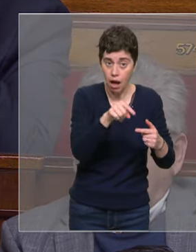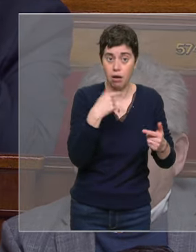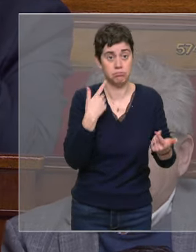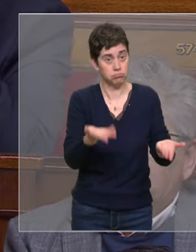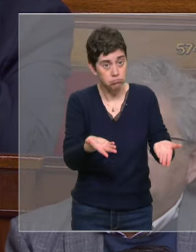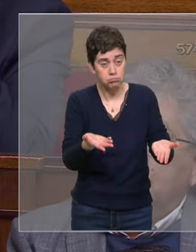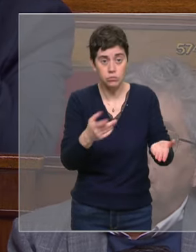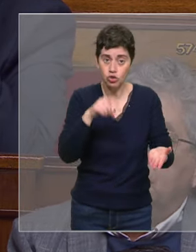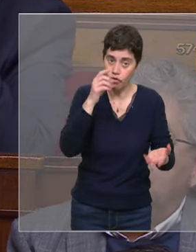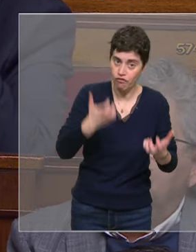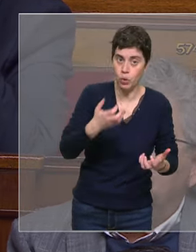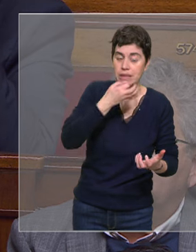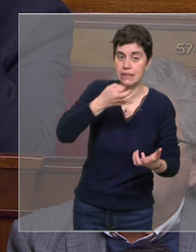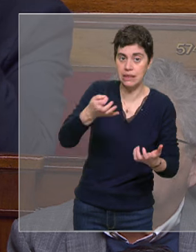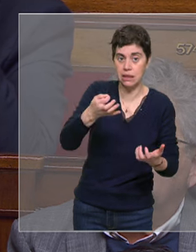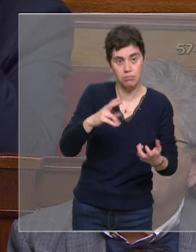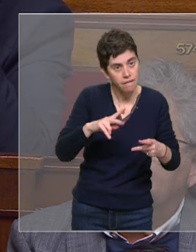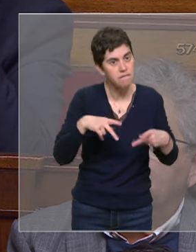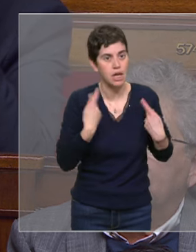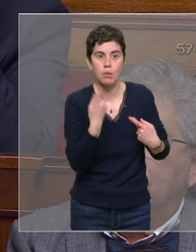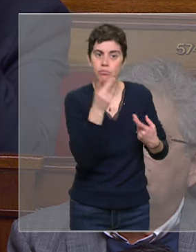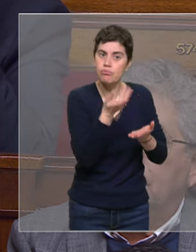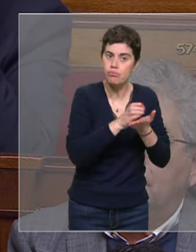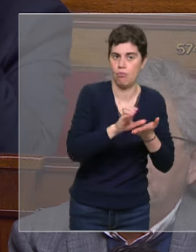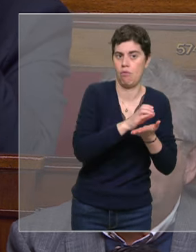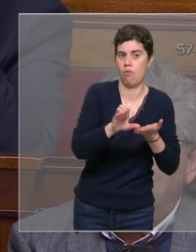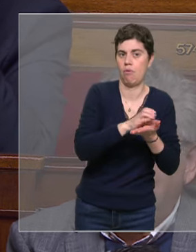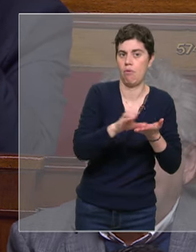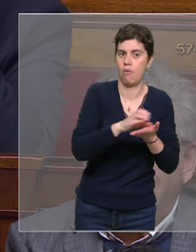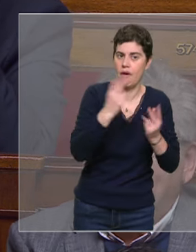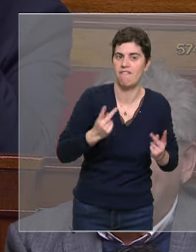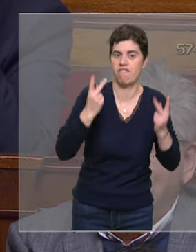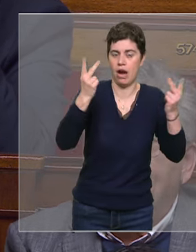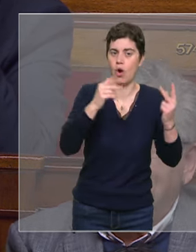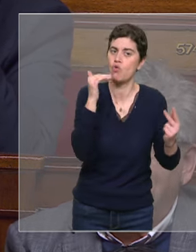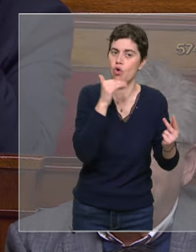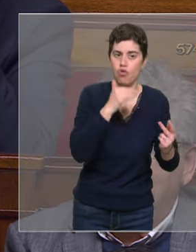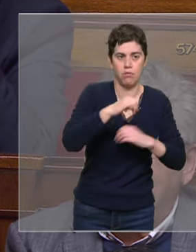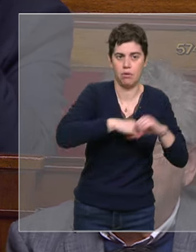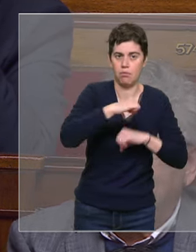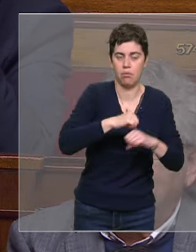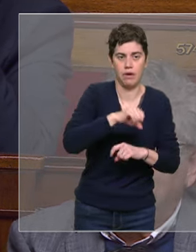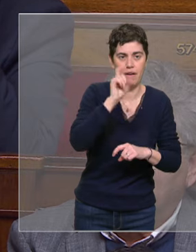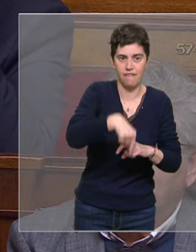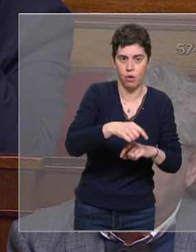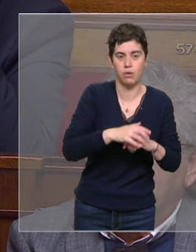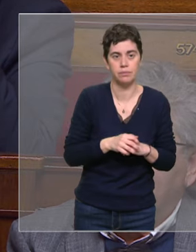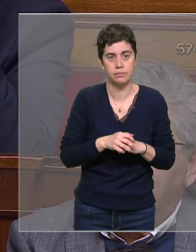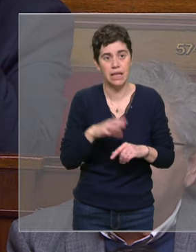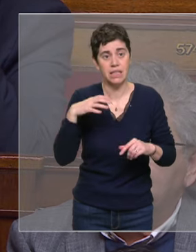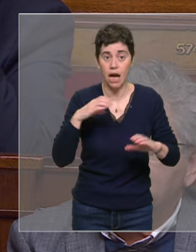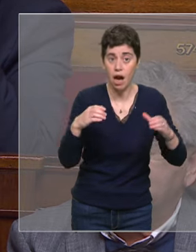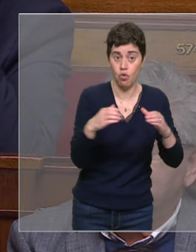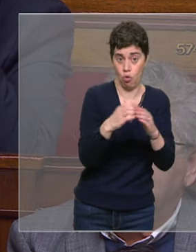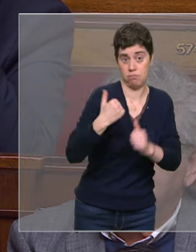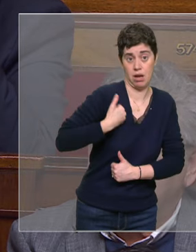affirmer que pour nous, la vie des Congolais compte. Il y a urgence. Le M23, groupe armé directement soutenu par le